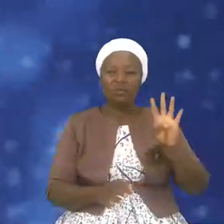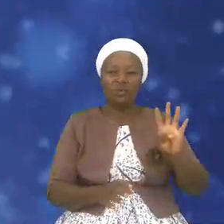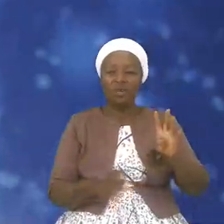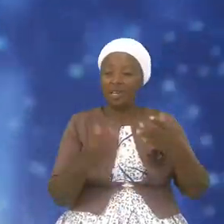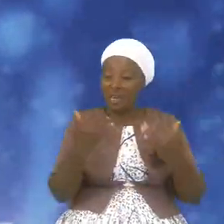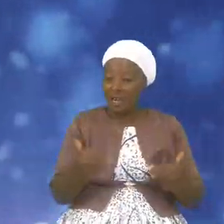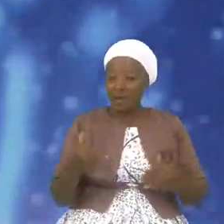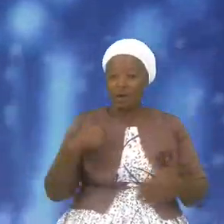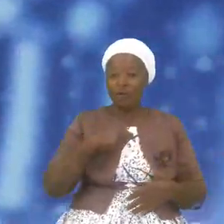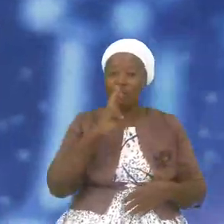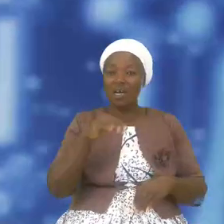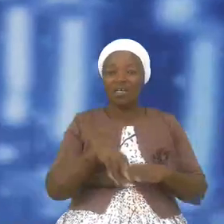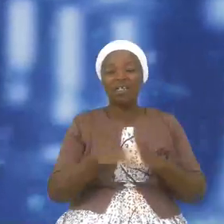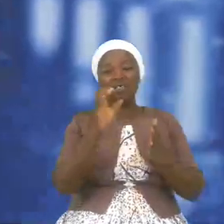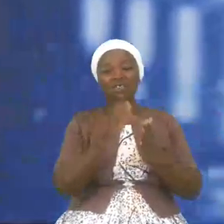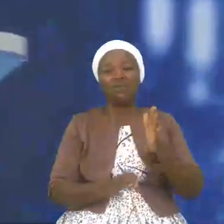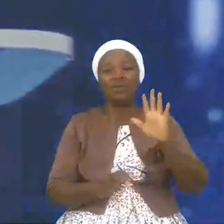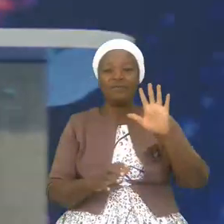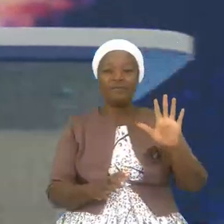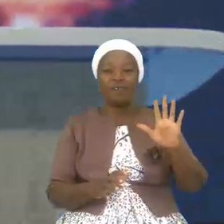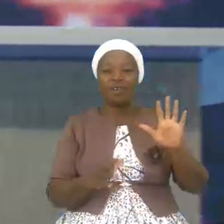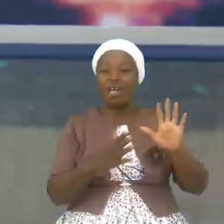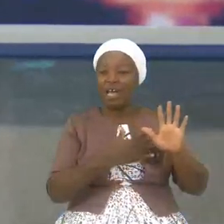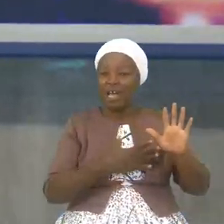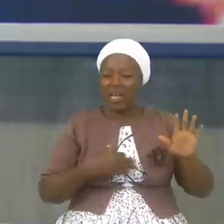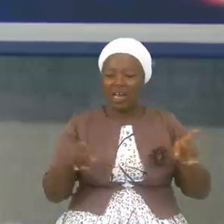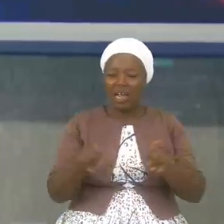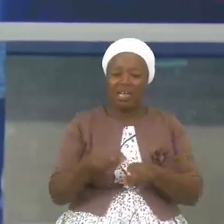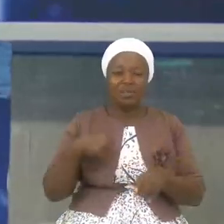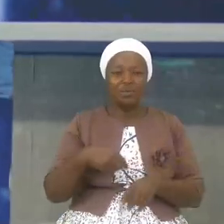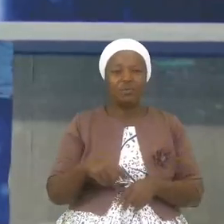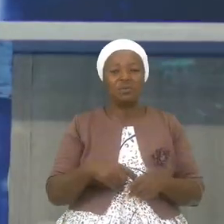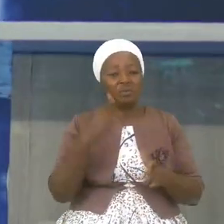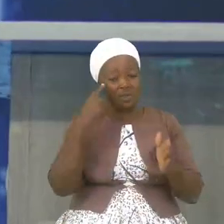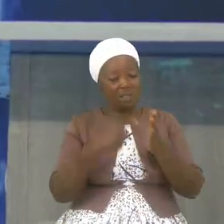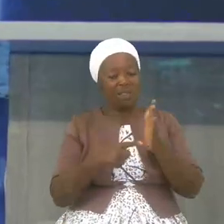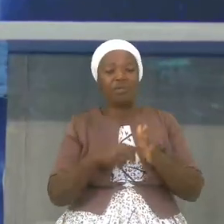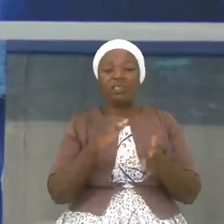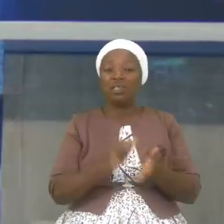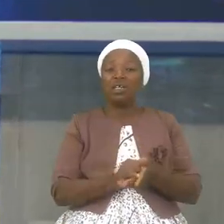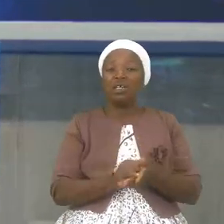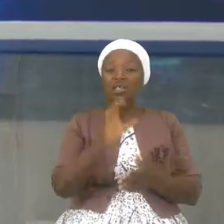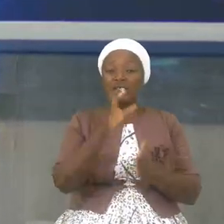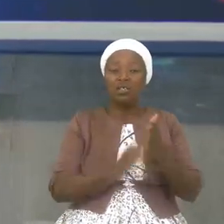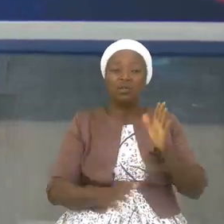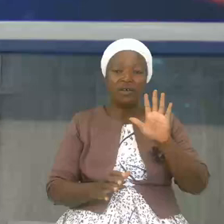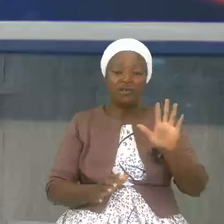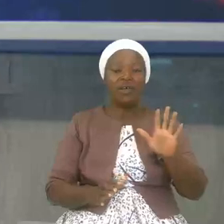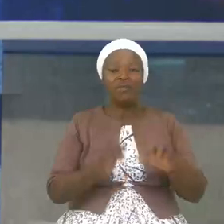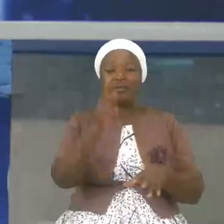4. Maintenant, nous sommes dans le chapitre 5. Et comme nous voyons le chapitre 5,